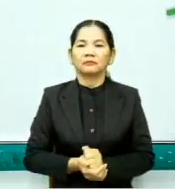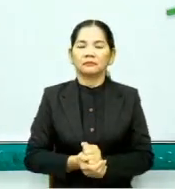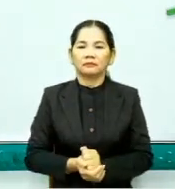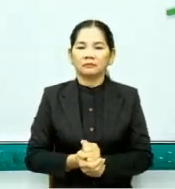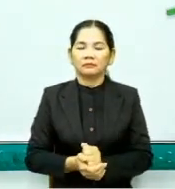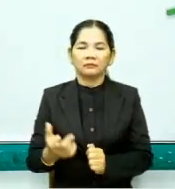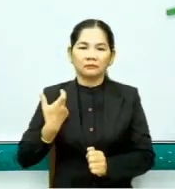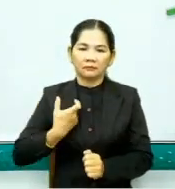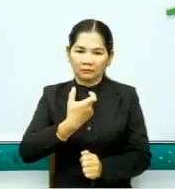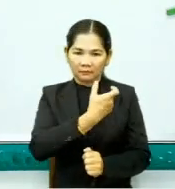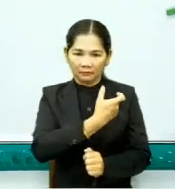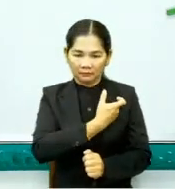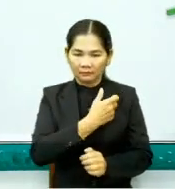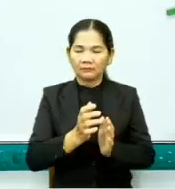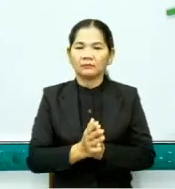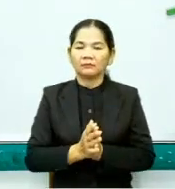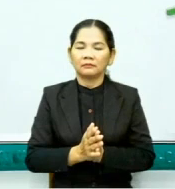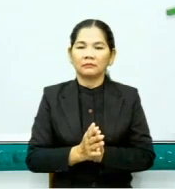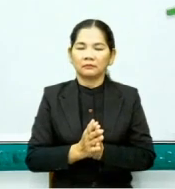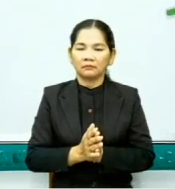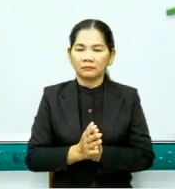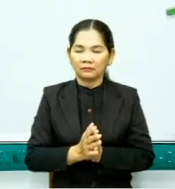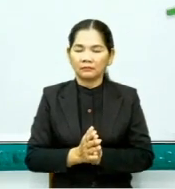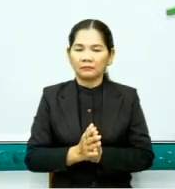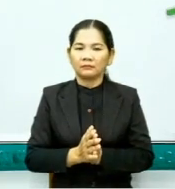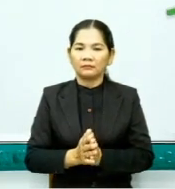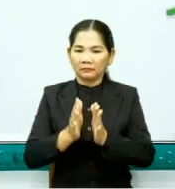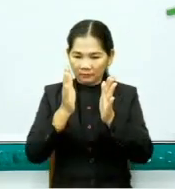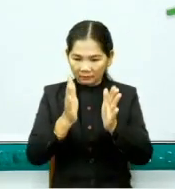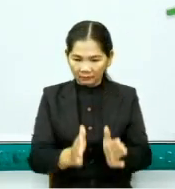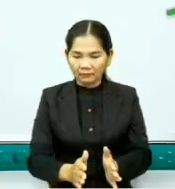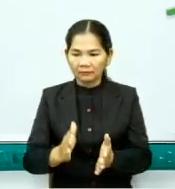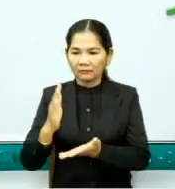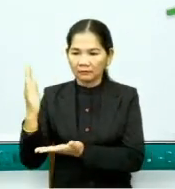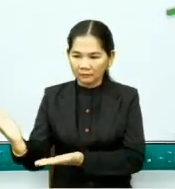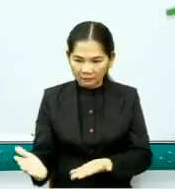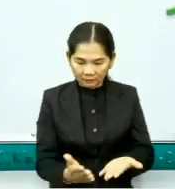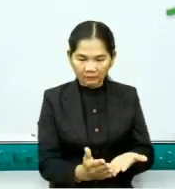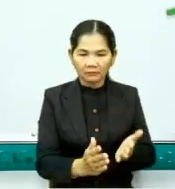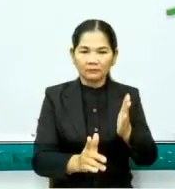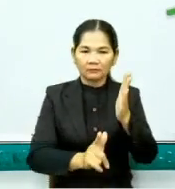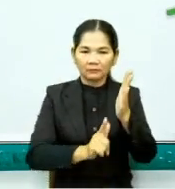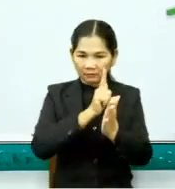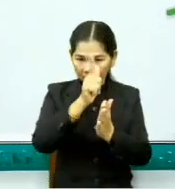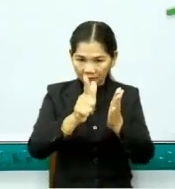đói miên nhiêu chiết